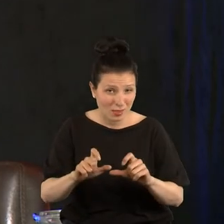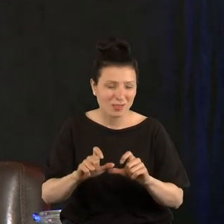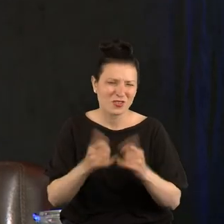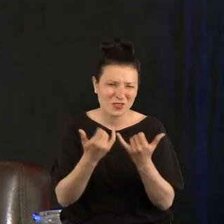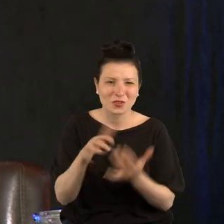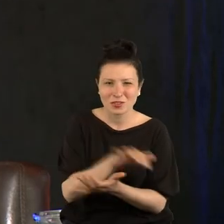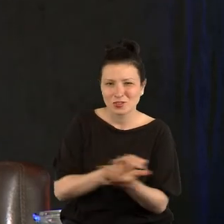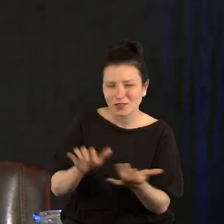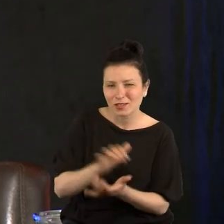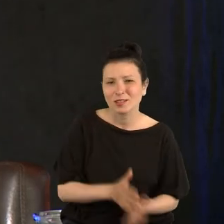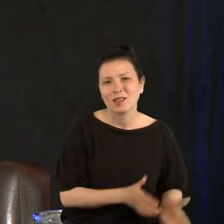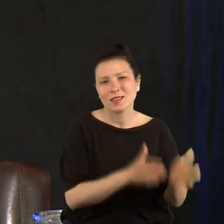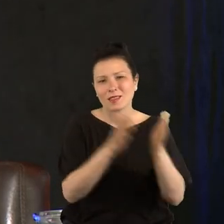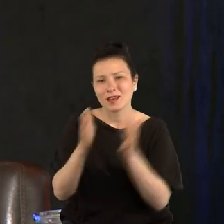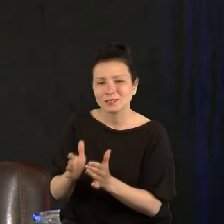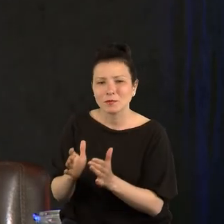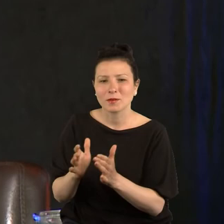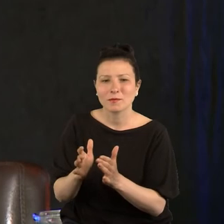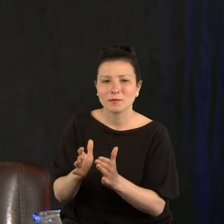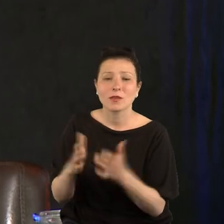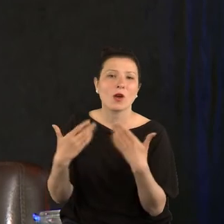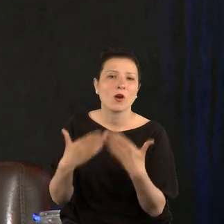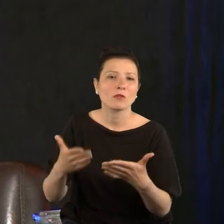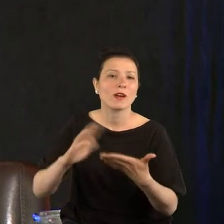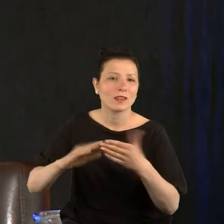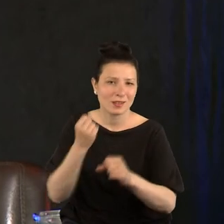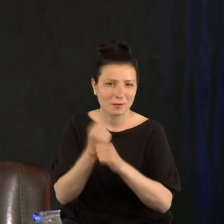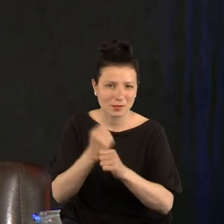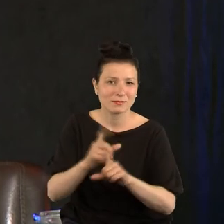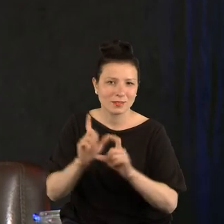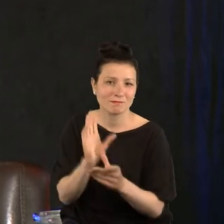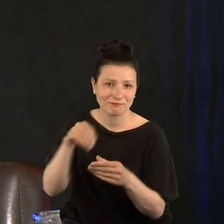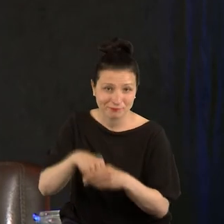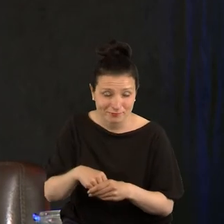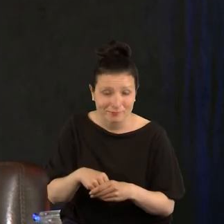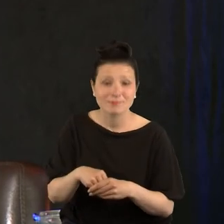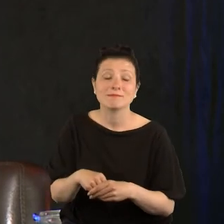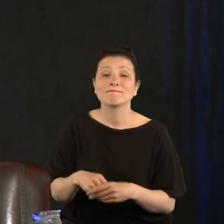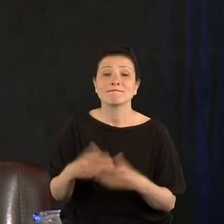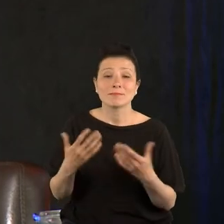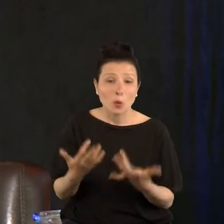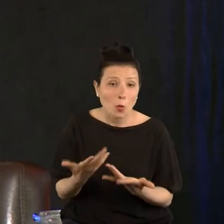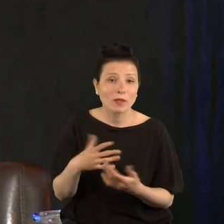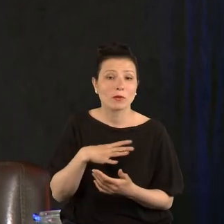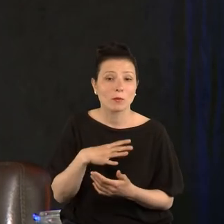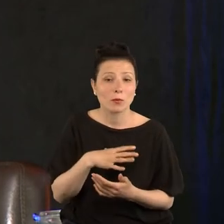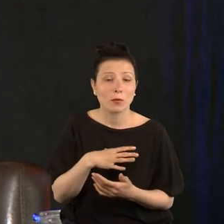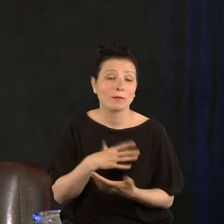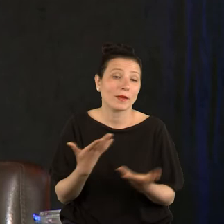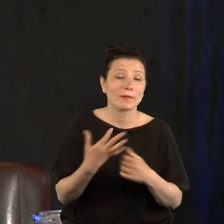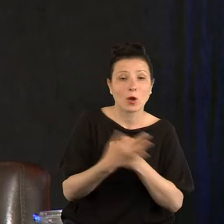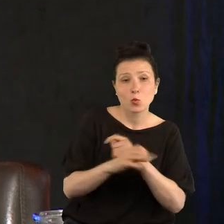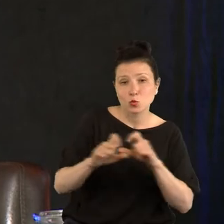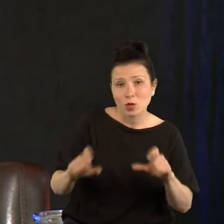świata. Potem z tej uczelni przewędrowałam na otwarty rynek pracy i właściwie o ile łatwiej było mi czy na